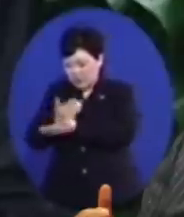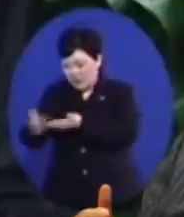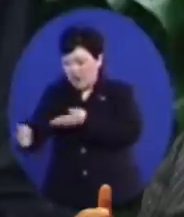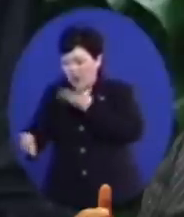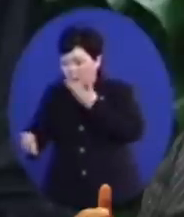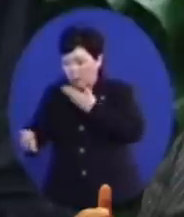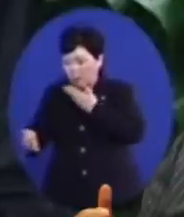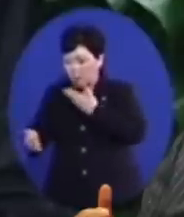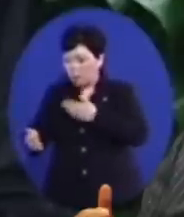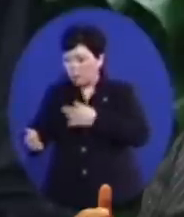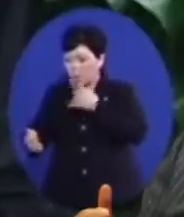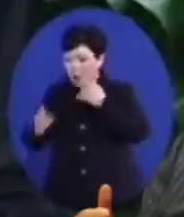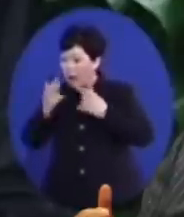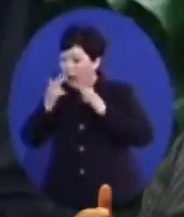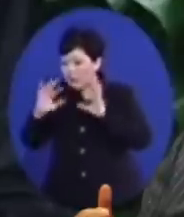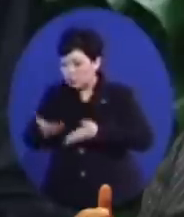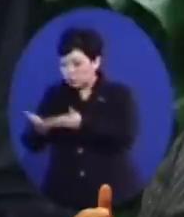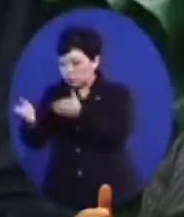안 줍니다.